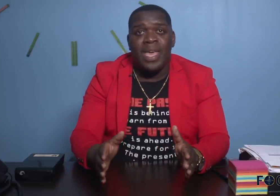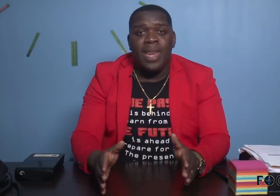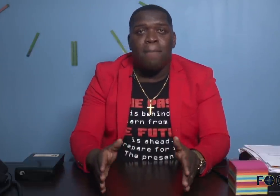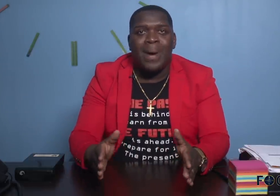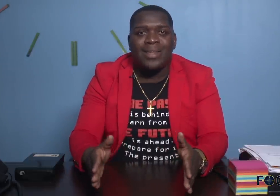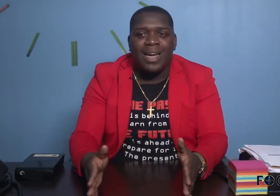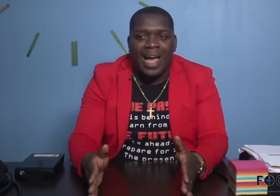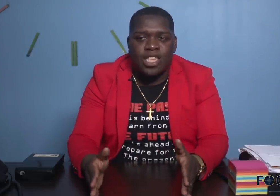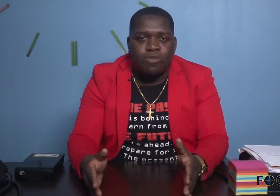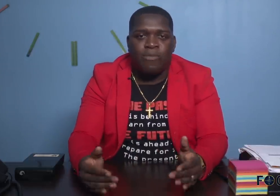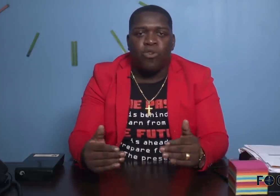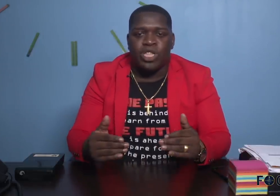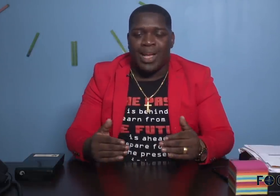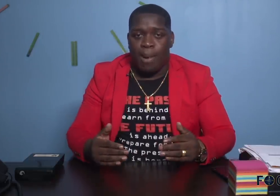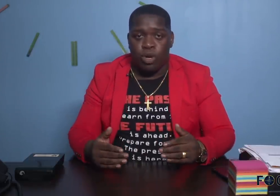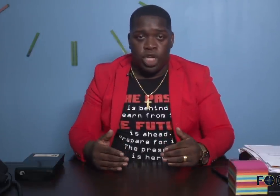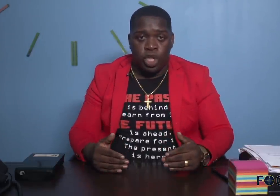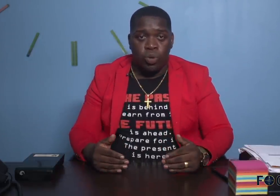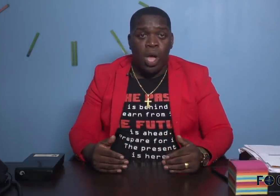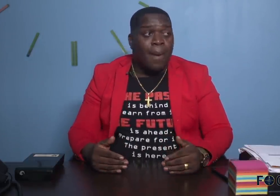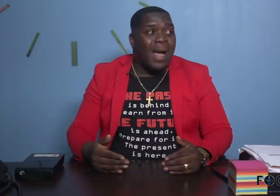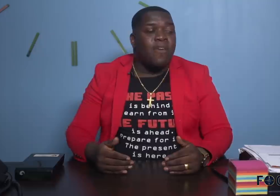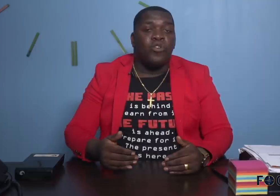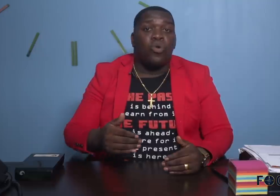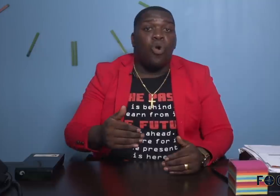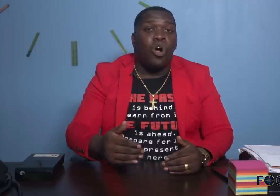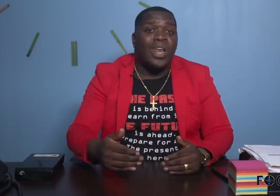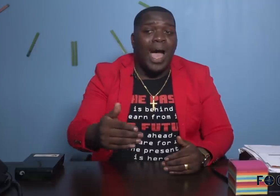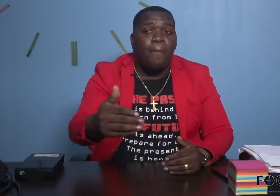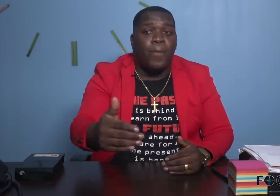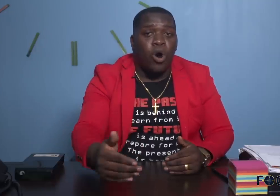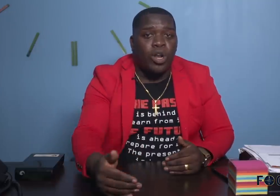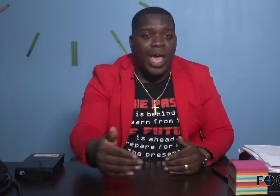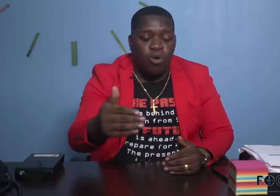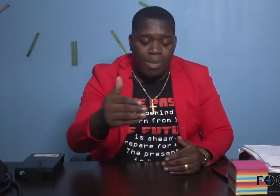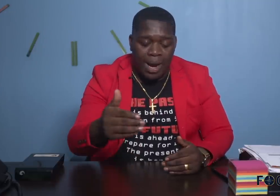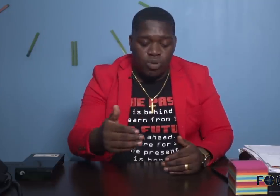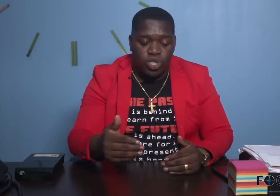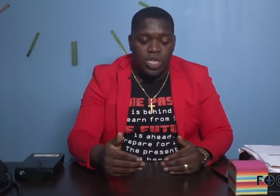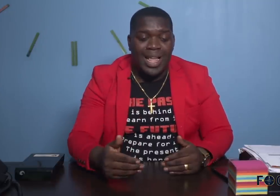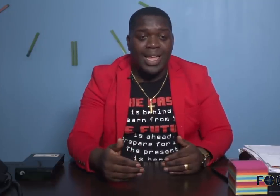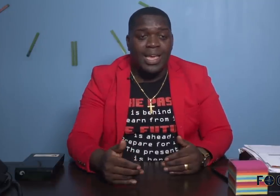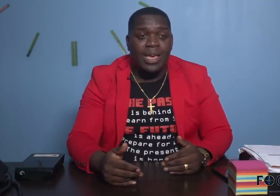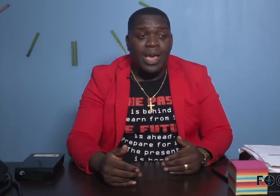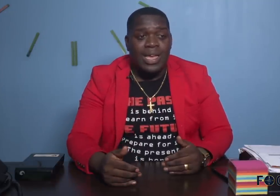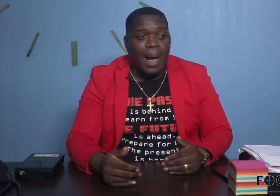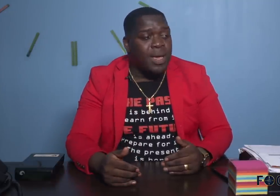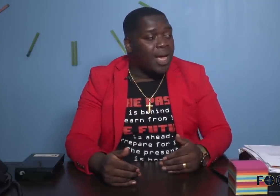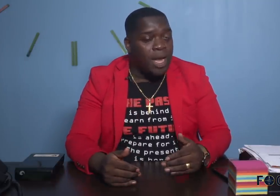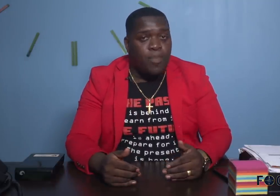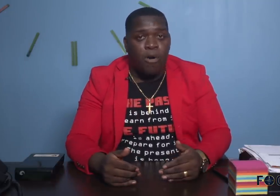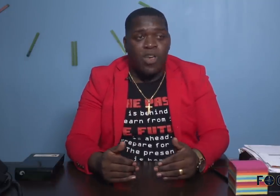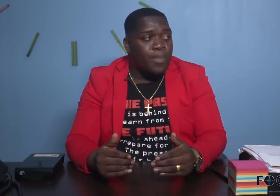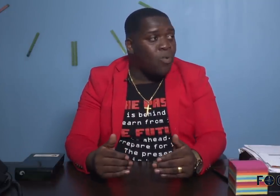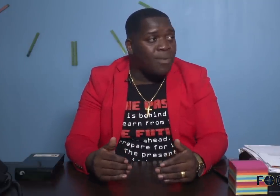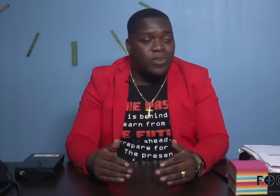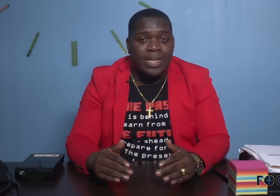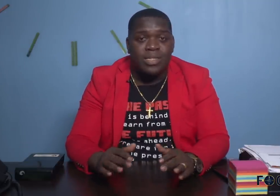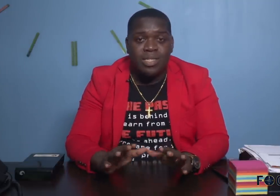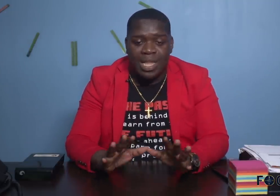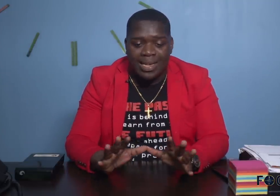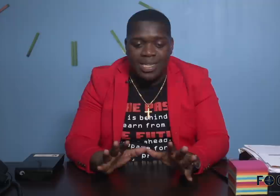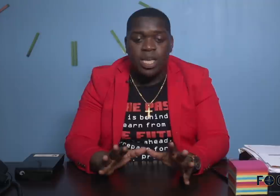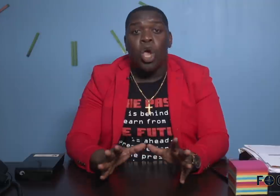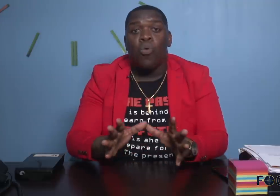wan famiri machtig as sma vokotek amonigi yu. Maar if yu kong na apor en uman ushita ki yabi griep of yabi wang